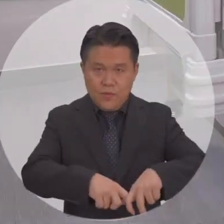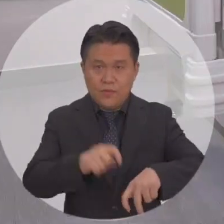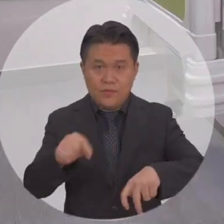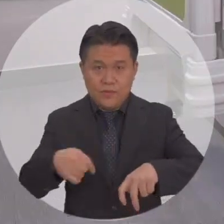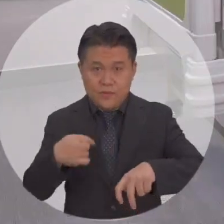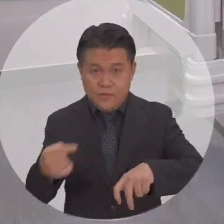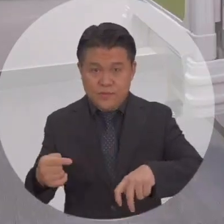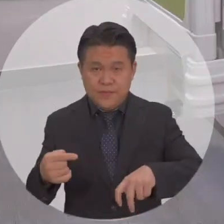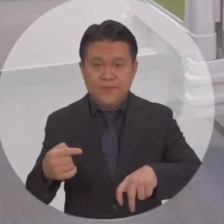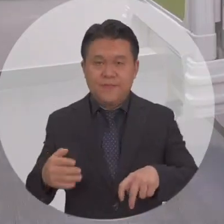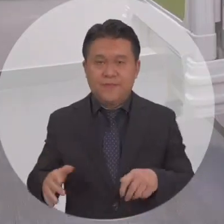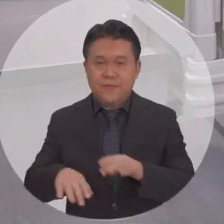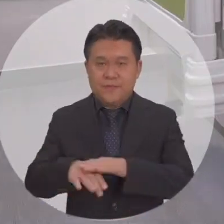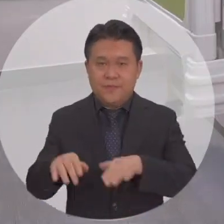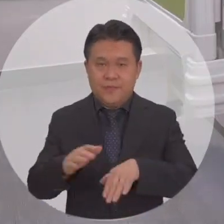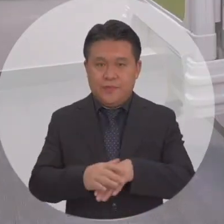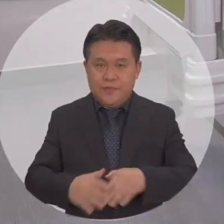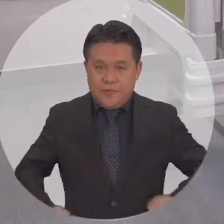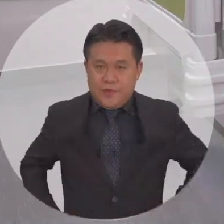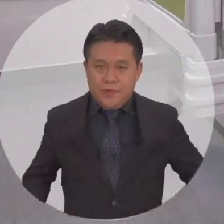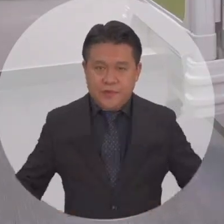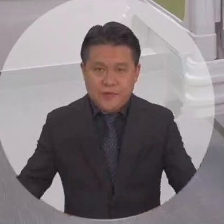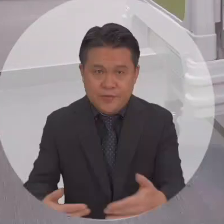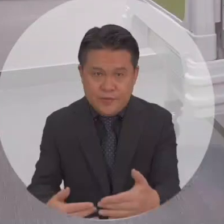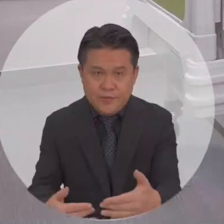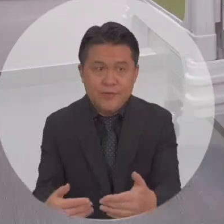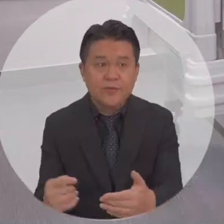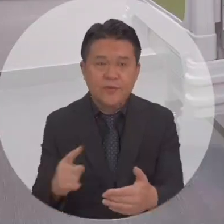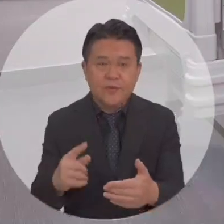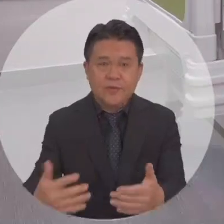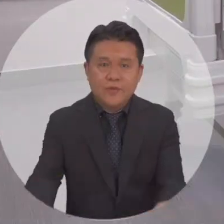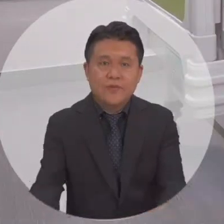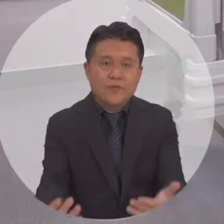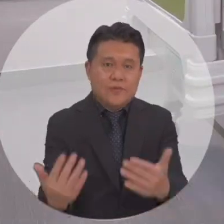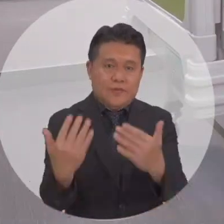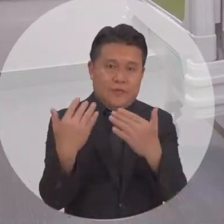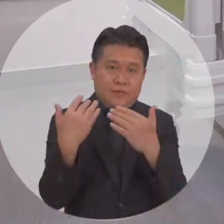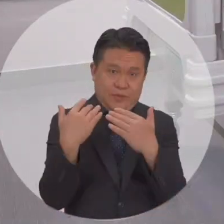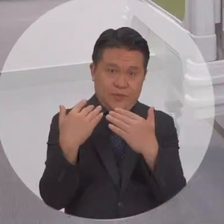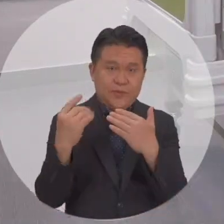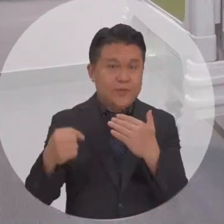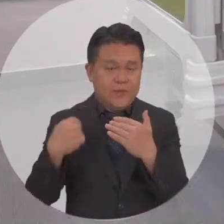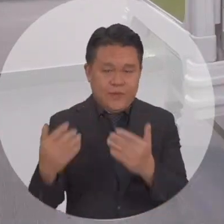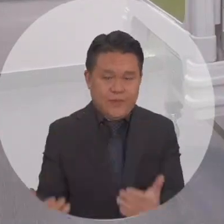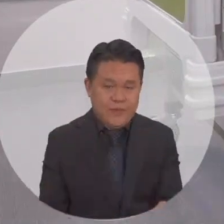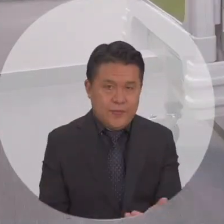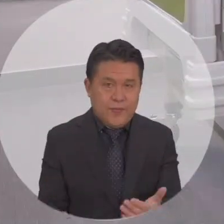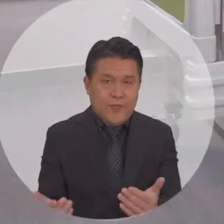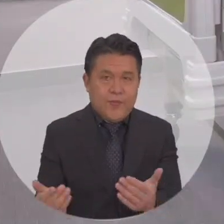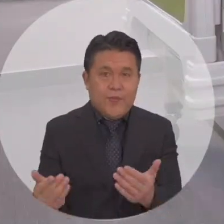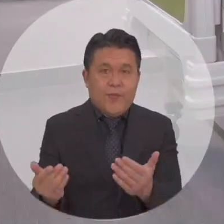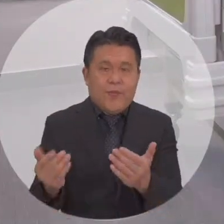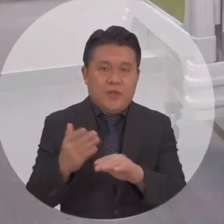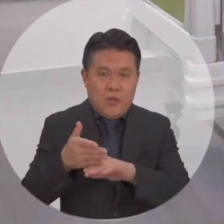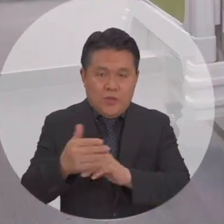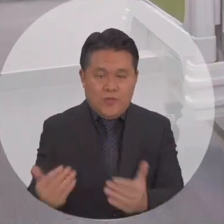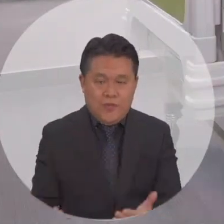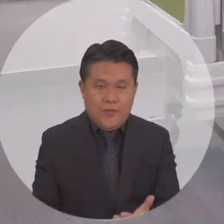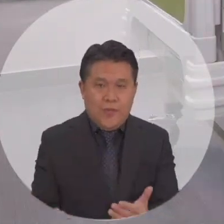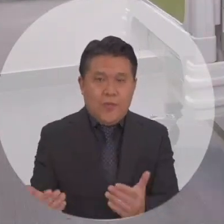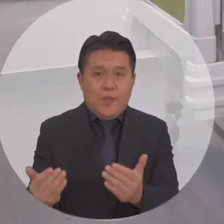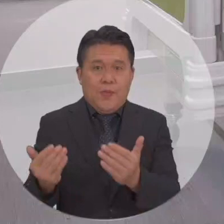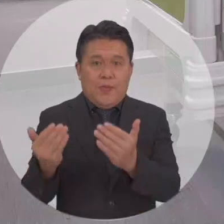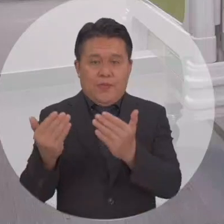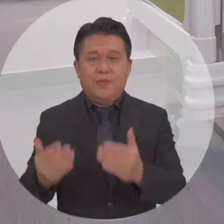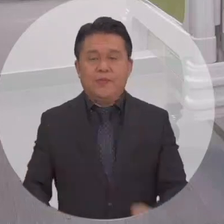받쳐주고 요양보호사의 양손을 대상자의 허리에 감아 대상자의 윗몸이 요양보호사 쪽으로 향하게 하여 천천히